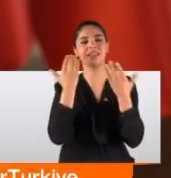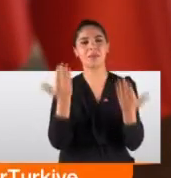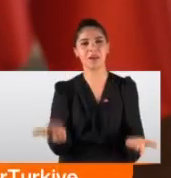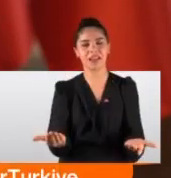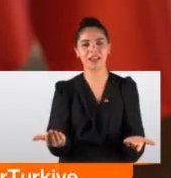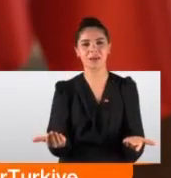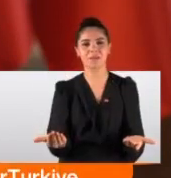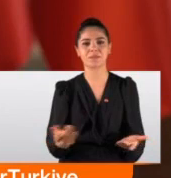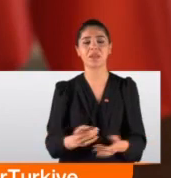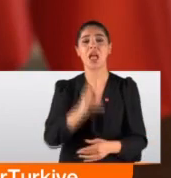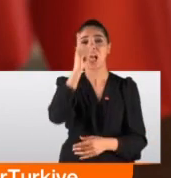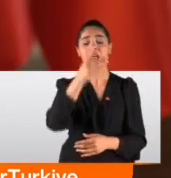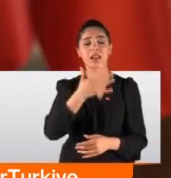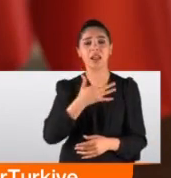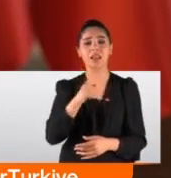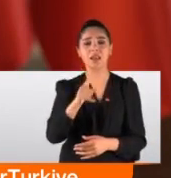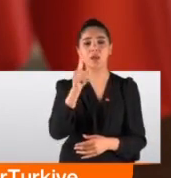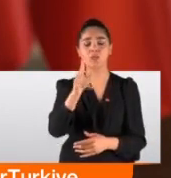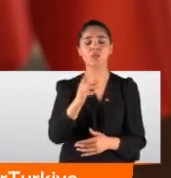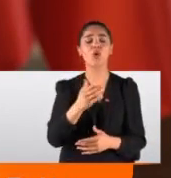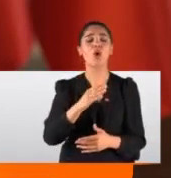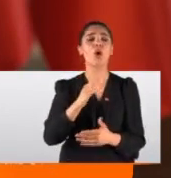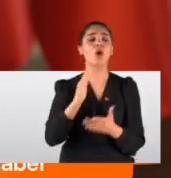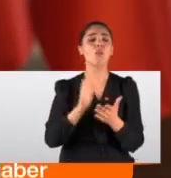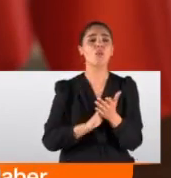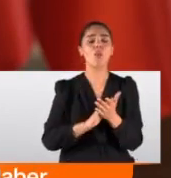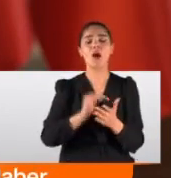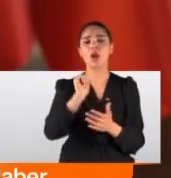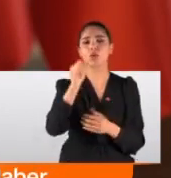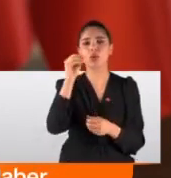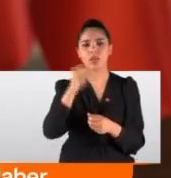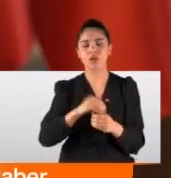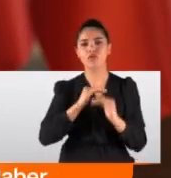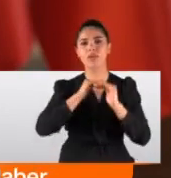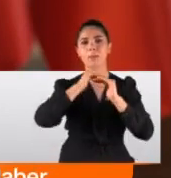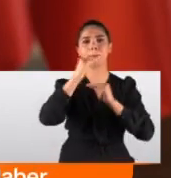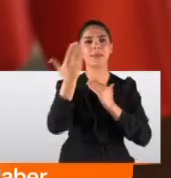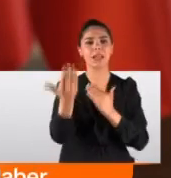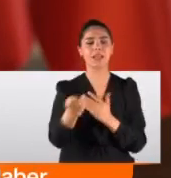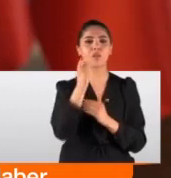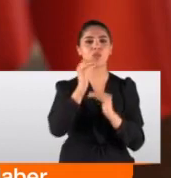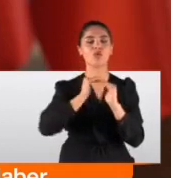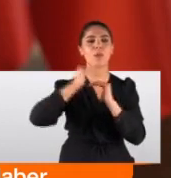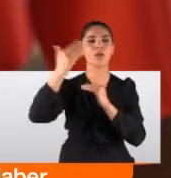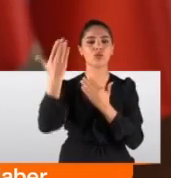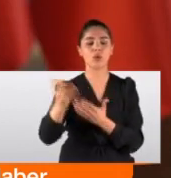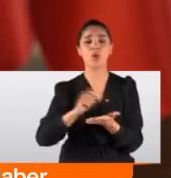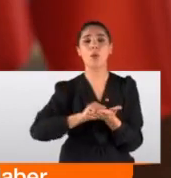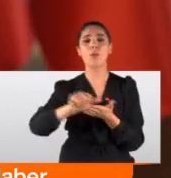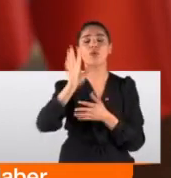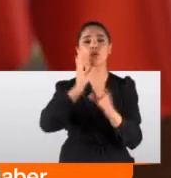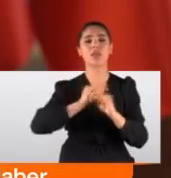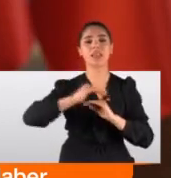ediyorum. Rabbimden bu mübarek günler hürmetine milletimizi, Müslümanları ve tüm